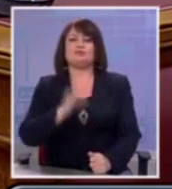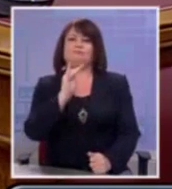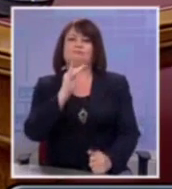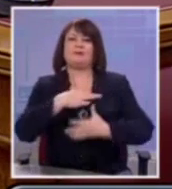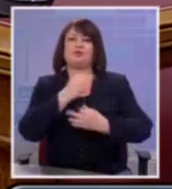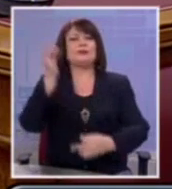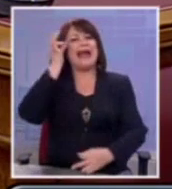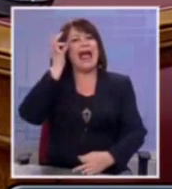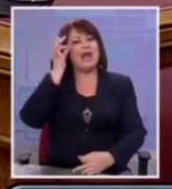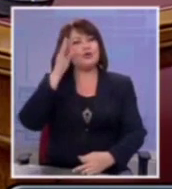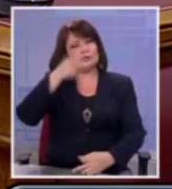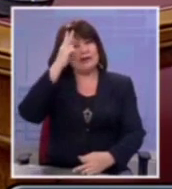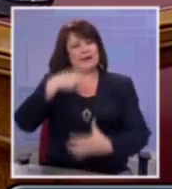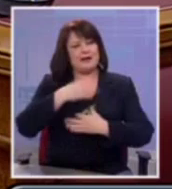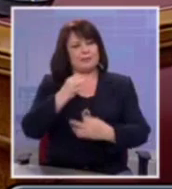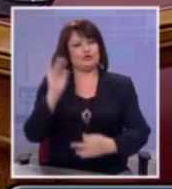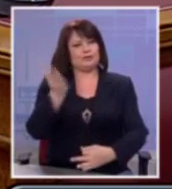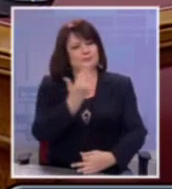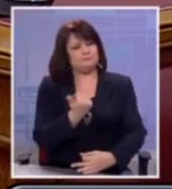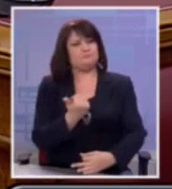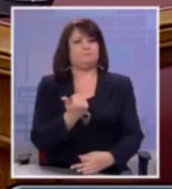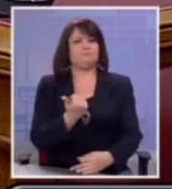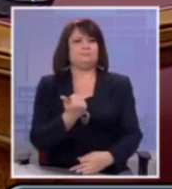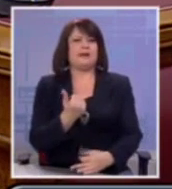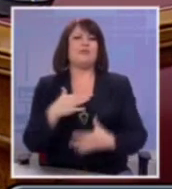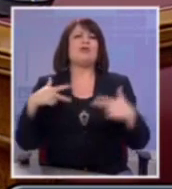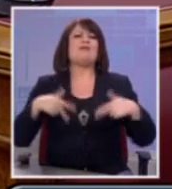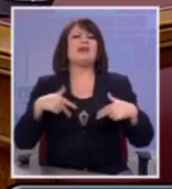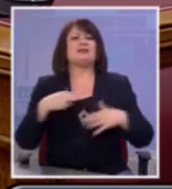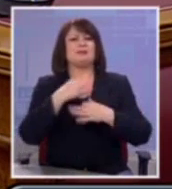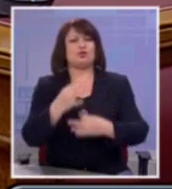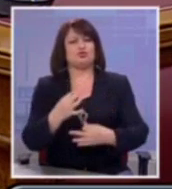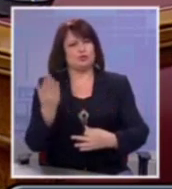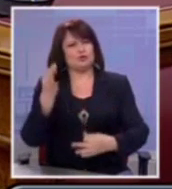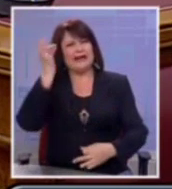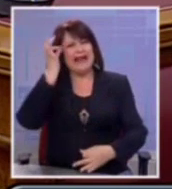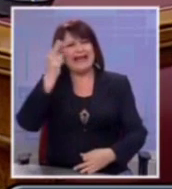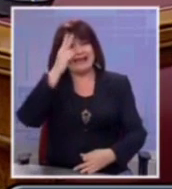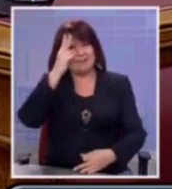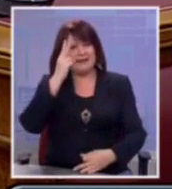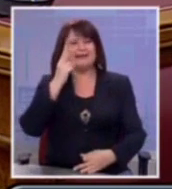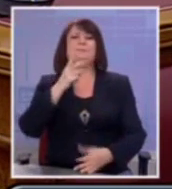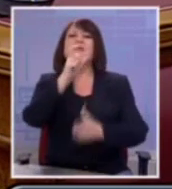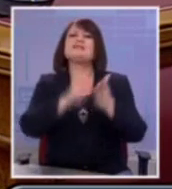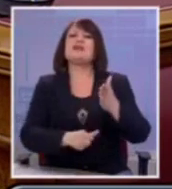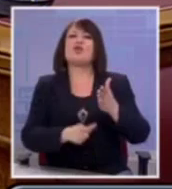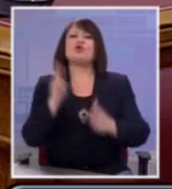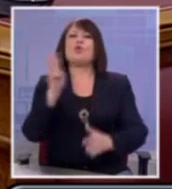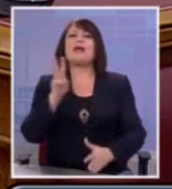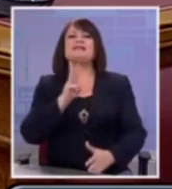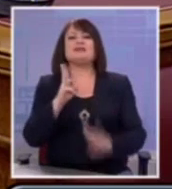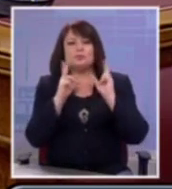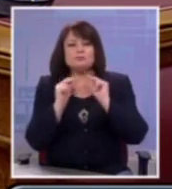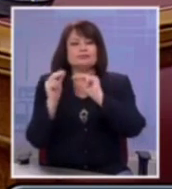εκπροσώπους και Γερμανούς εκπροσώπους, κυβερνητικούς εκπροσώπους, να συζητήσουν σε ξενοδοχεία της Ουάσιγκτον για